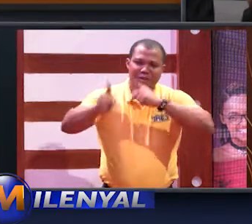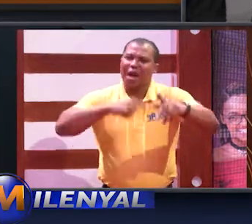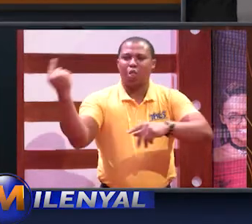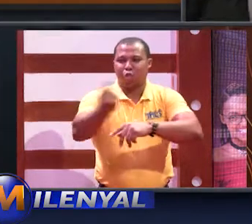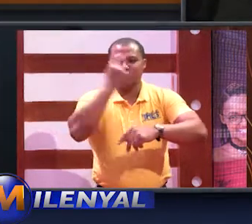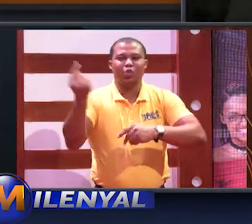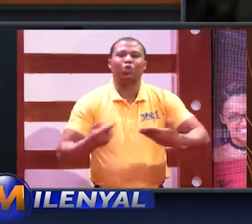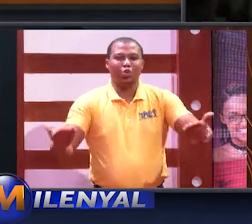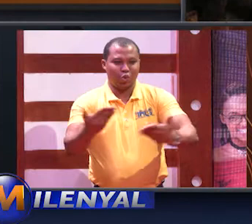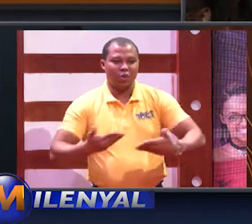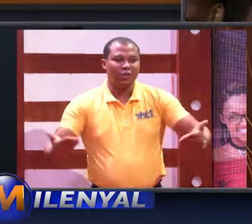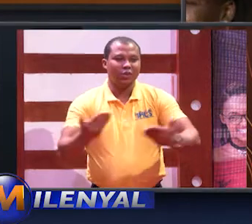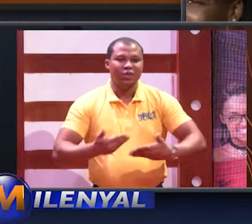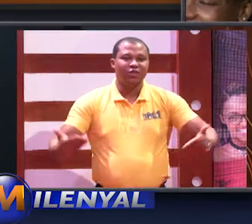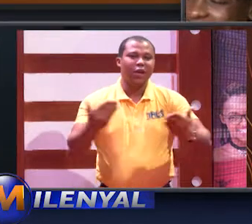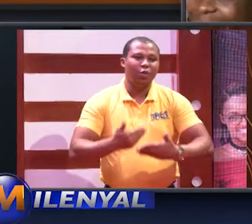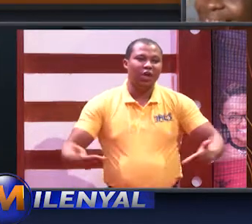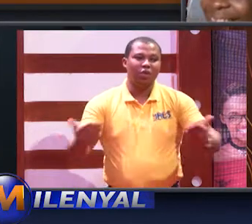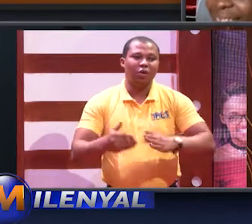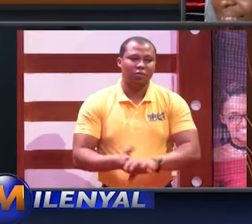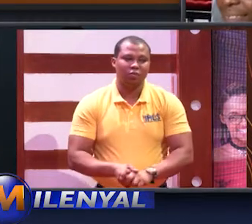là avec.